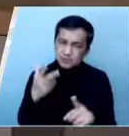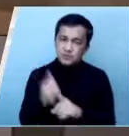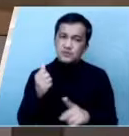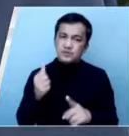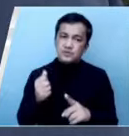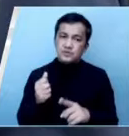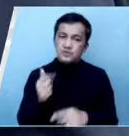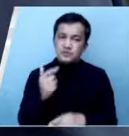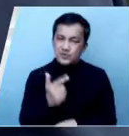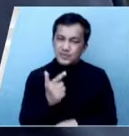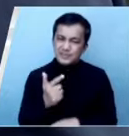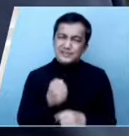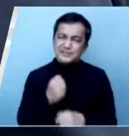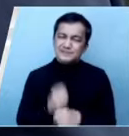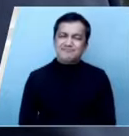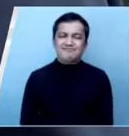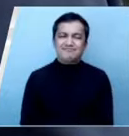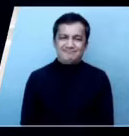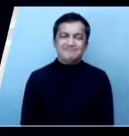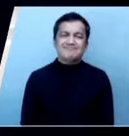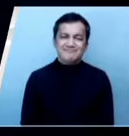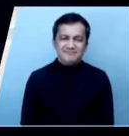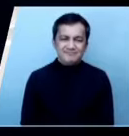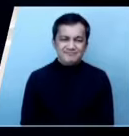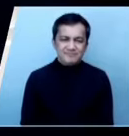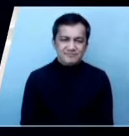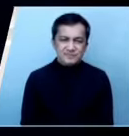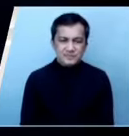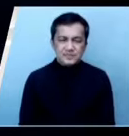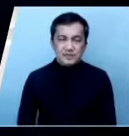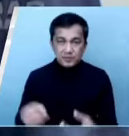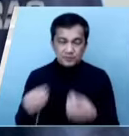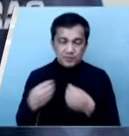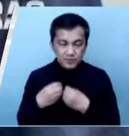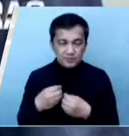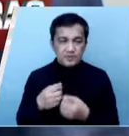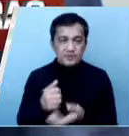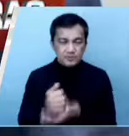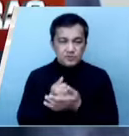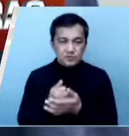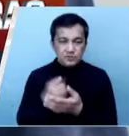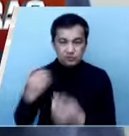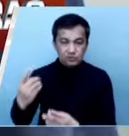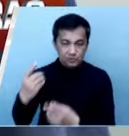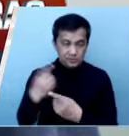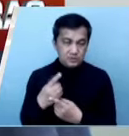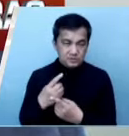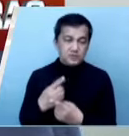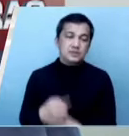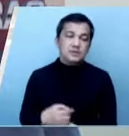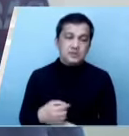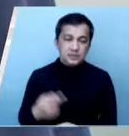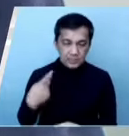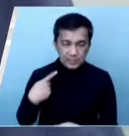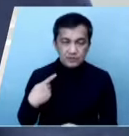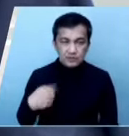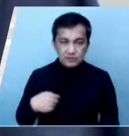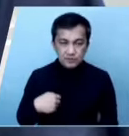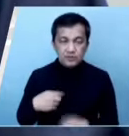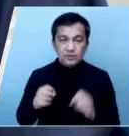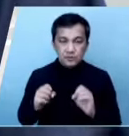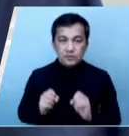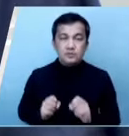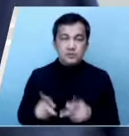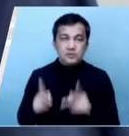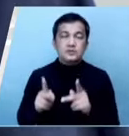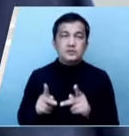years. Naambunan po kami ng mga tulong, donasyon. Tapos nagkaroon po ng pagkakataon na